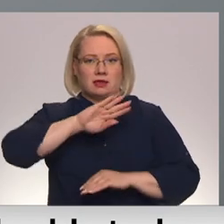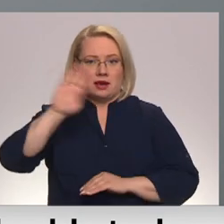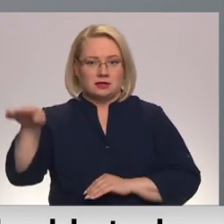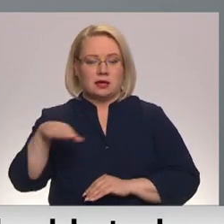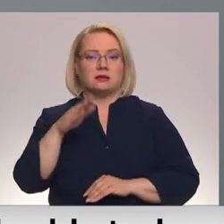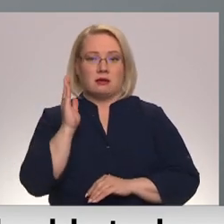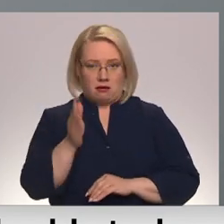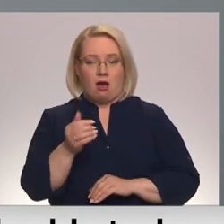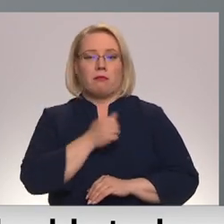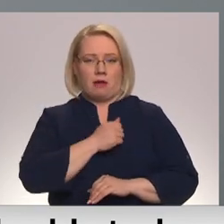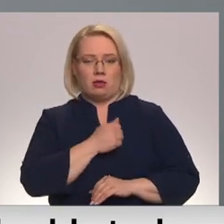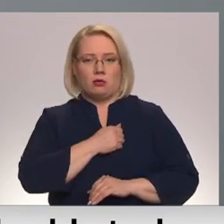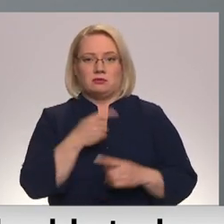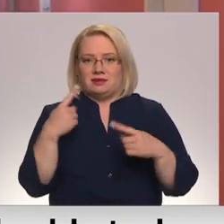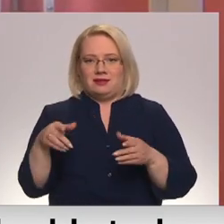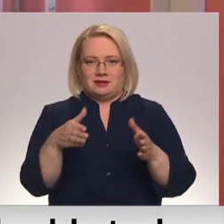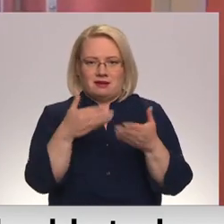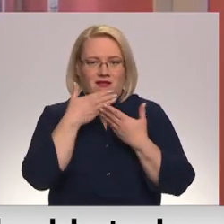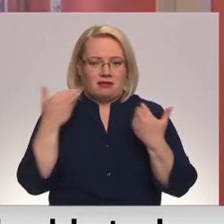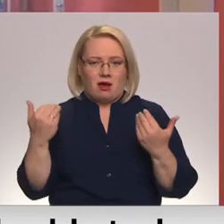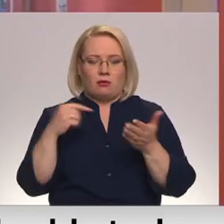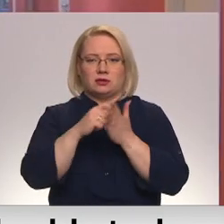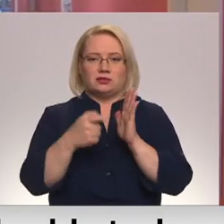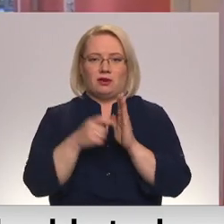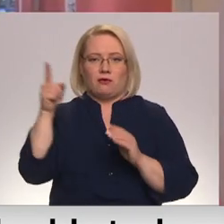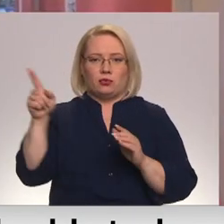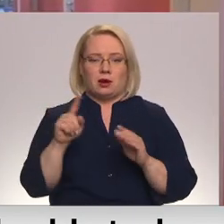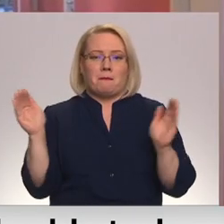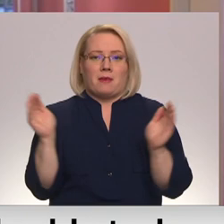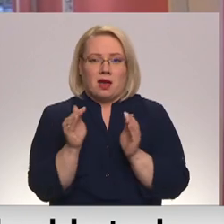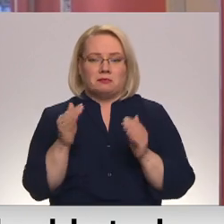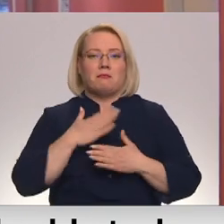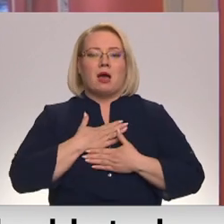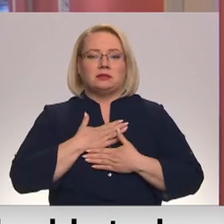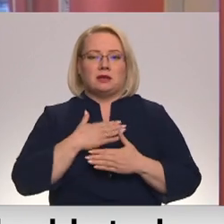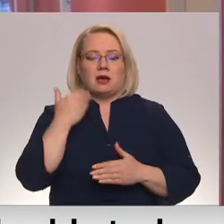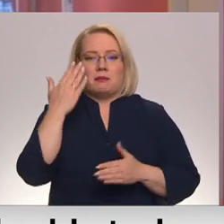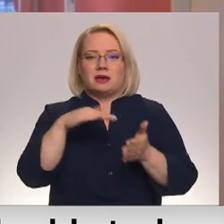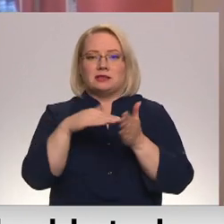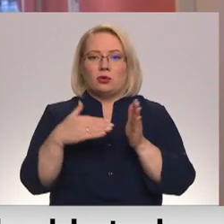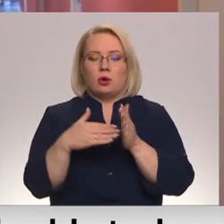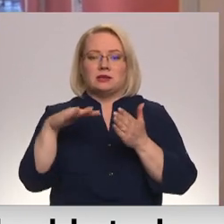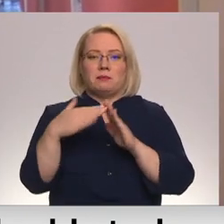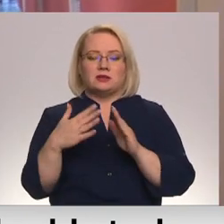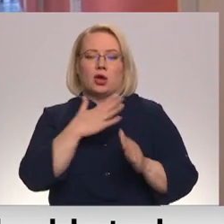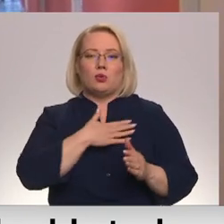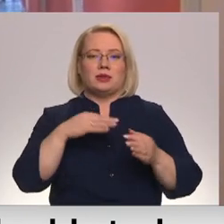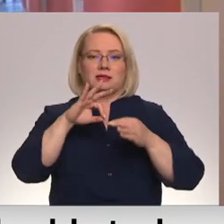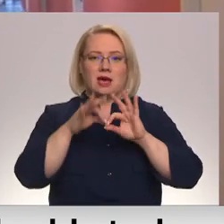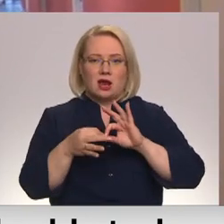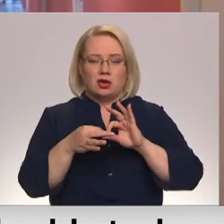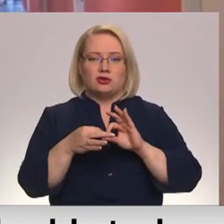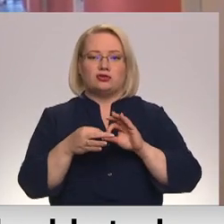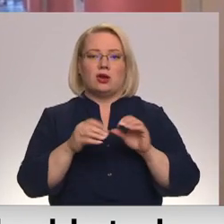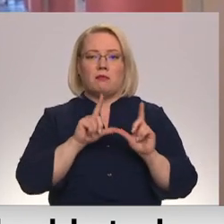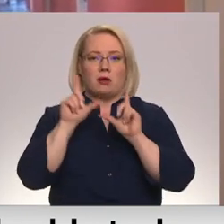Jā, baidos, bet izejas nav. Man ir dzīvoklis, lai arī neliels, bet mans. Kamēr situācija pilsētā ir ļoti sarežģīta,